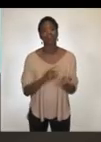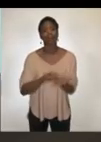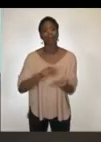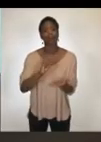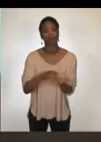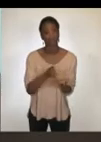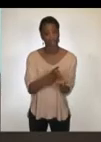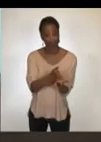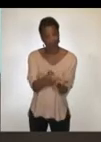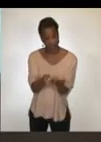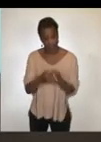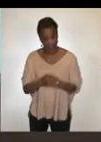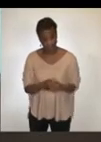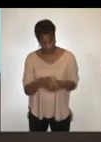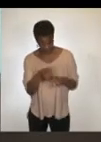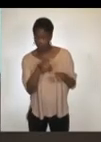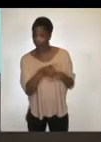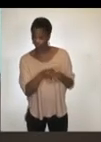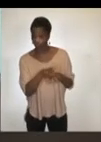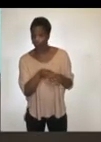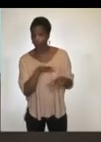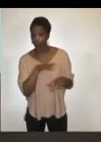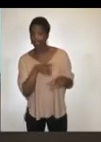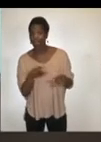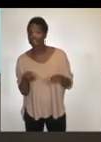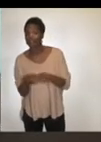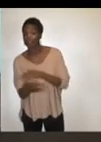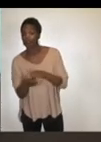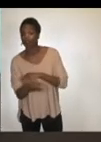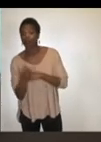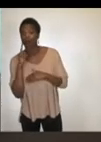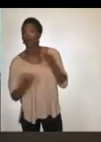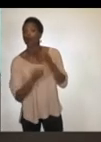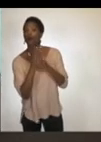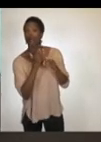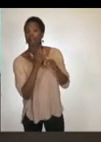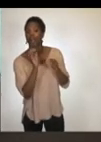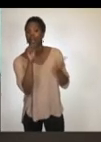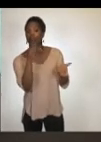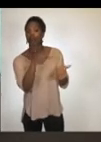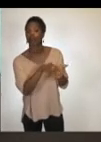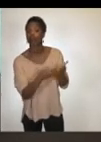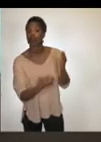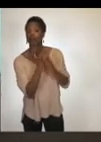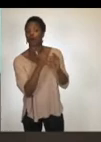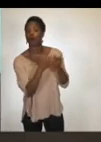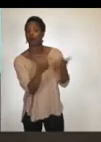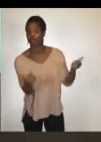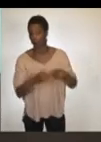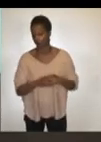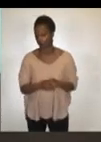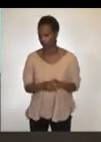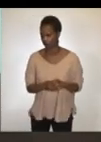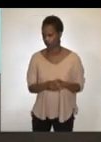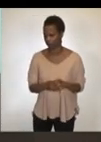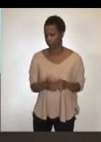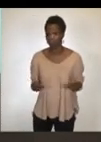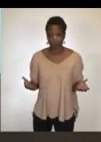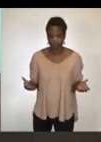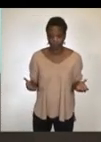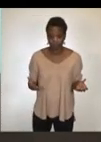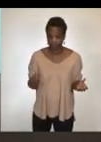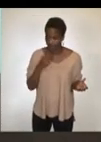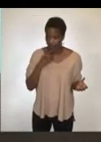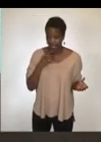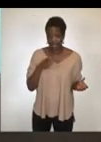budgétaires, il y a le financement d'un certain nombre d'équipements nouveaux. Il y a des équipements nouveaux. Certains, je ne vais pas revenir là-dessus, ce n'est pas nos